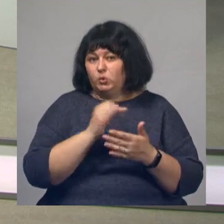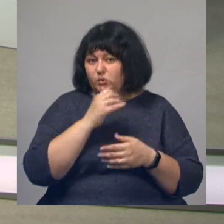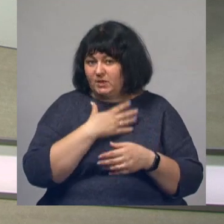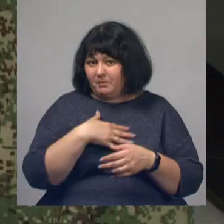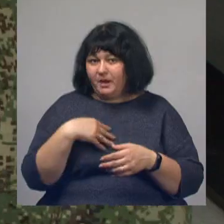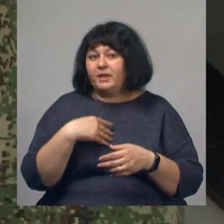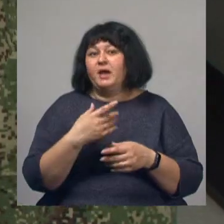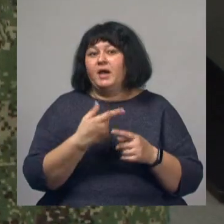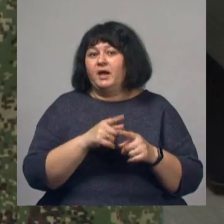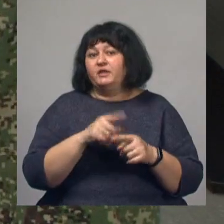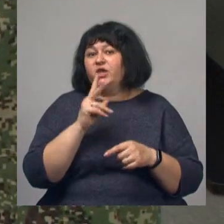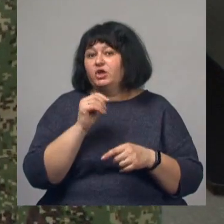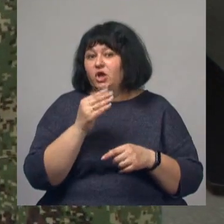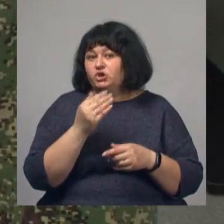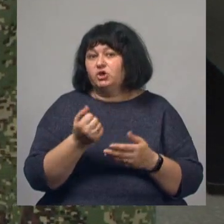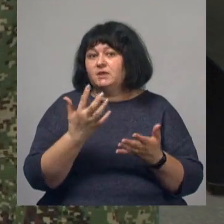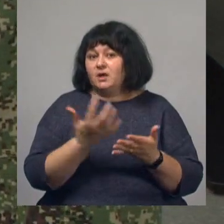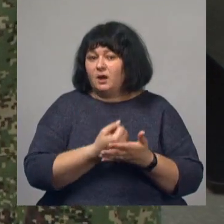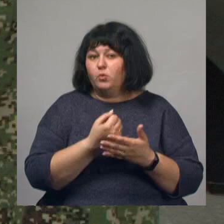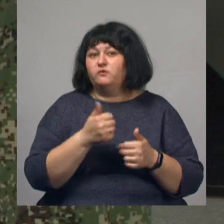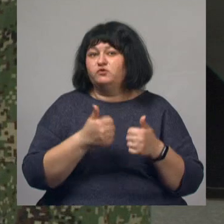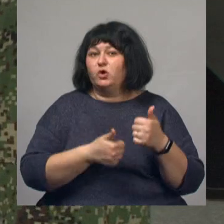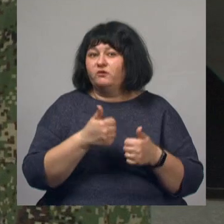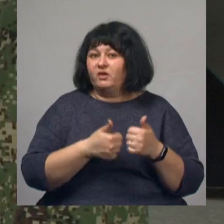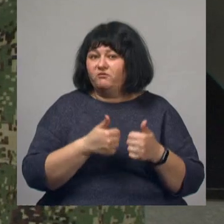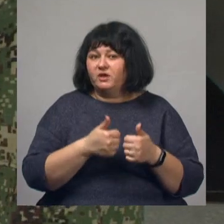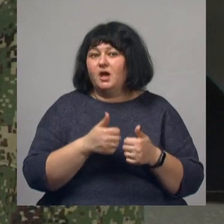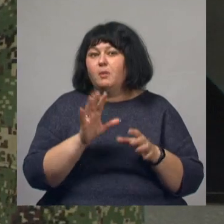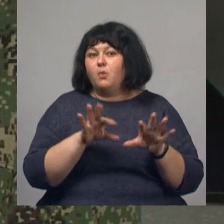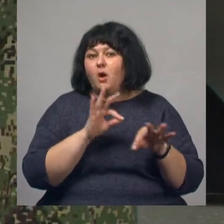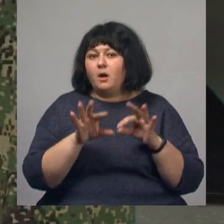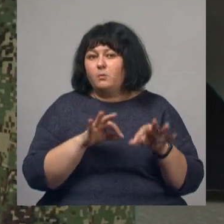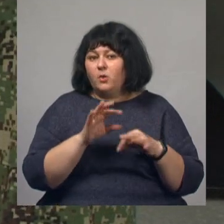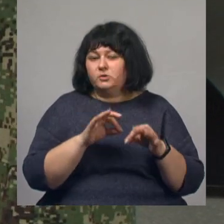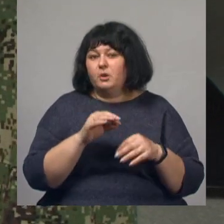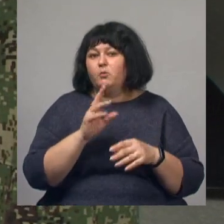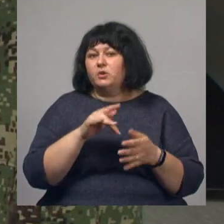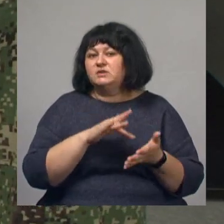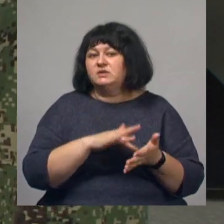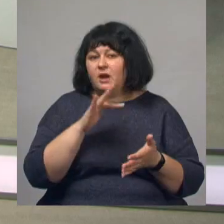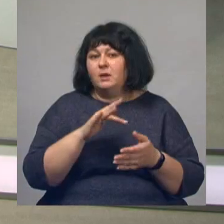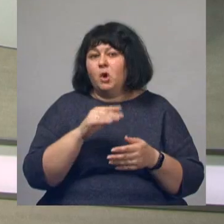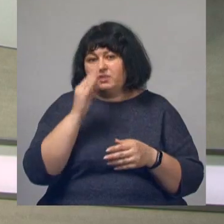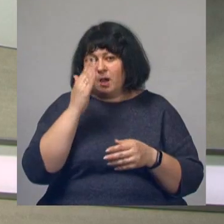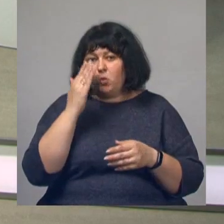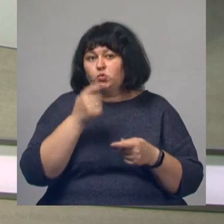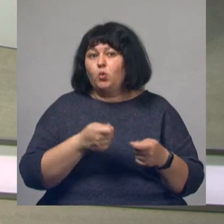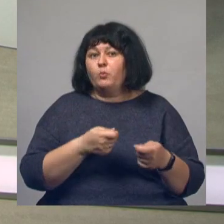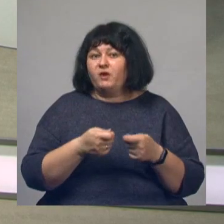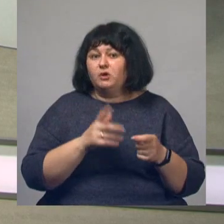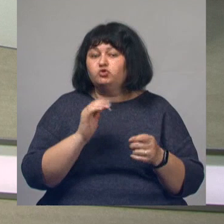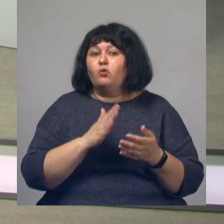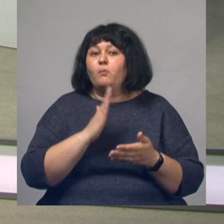значит, Кеша заработала в соревнованиях по отборочных по центральному таможенному управлению, что